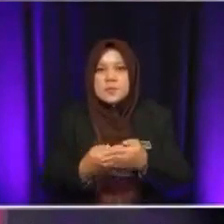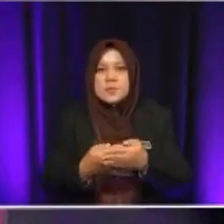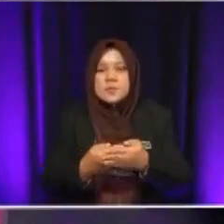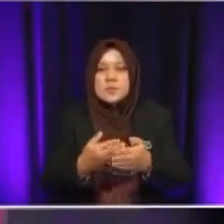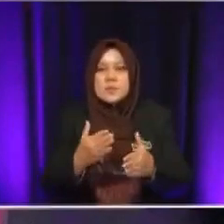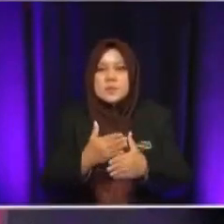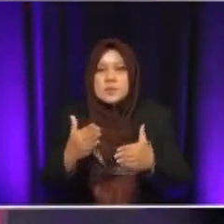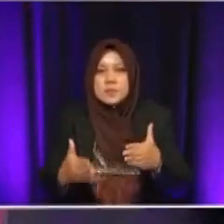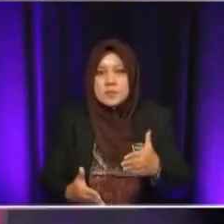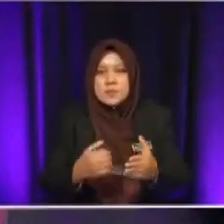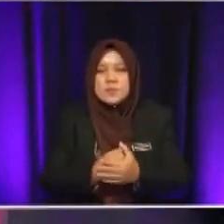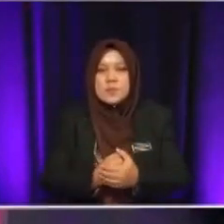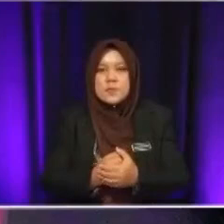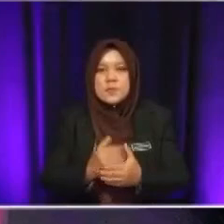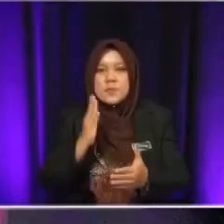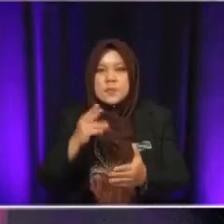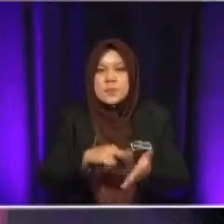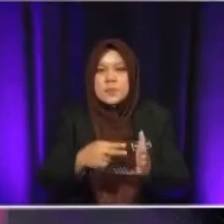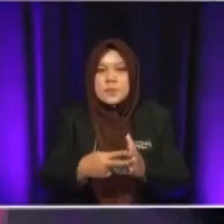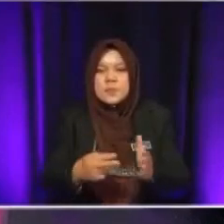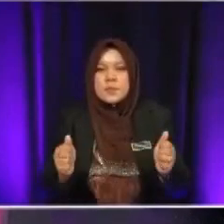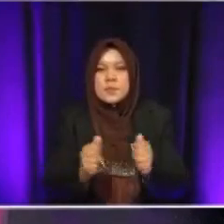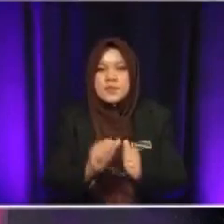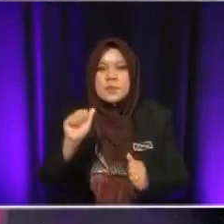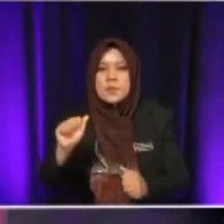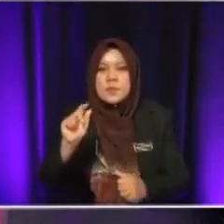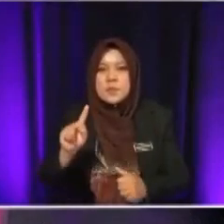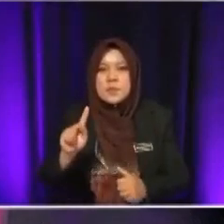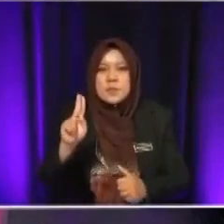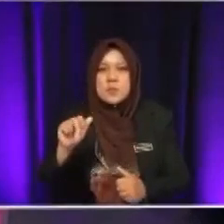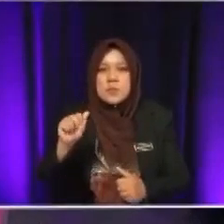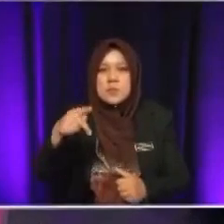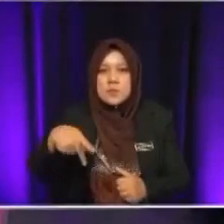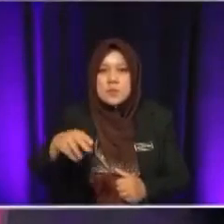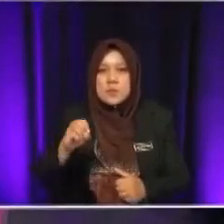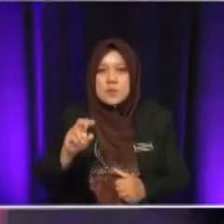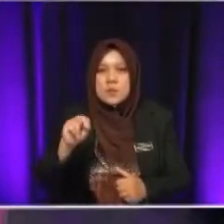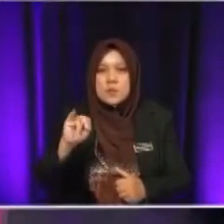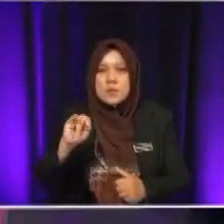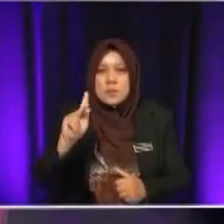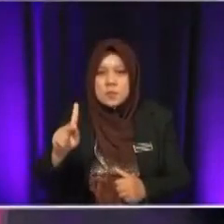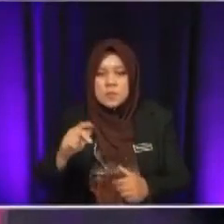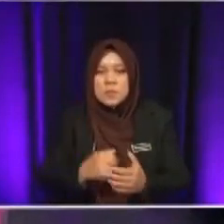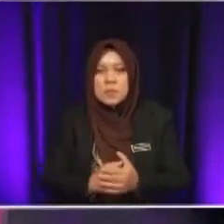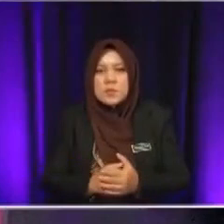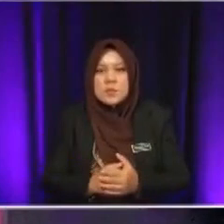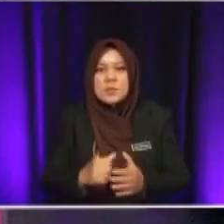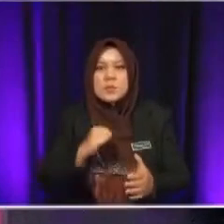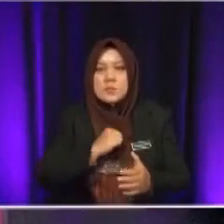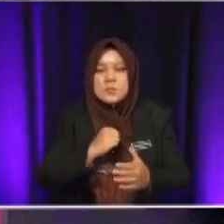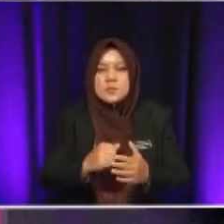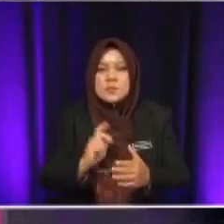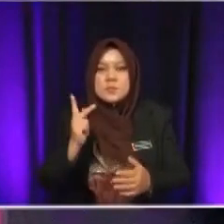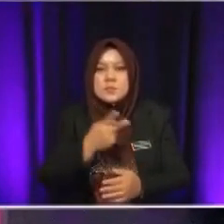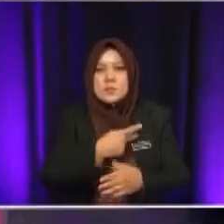Dari awal kita tahu apa yang dia masukkan dengan aquaponik, apa juga hidroponik, apa juga yang dia masukkan dengan bekas pengairan kendiri.